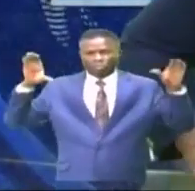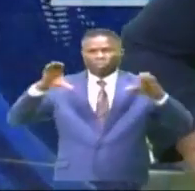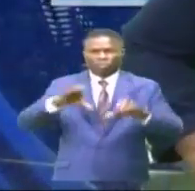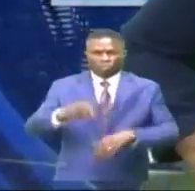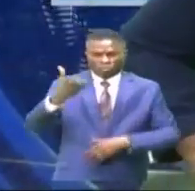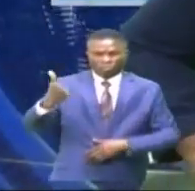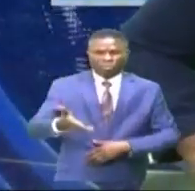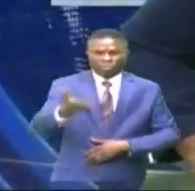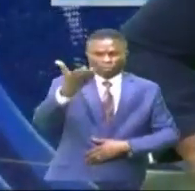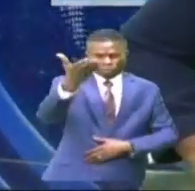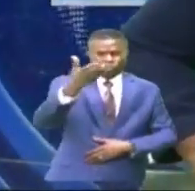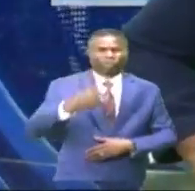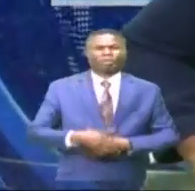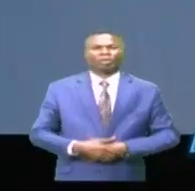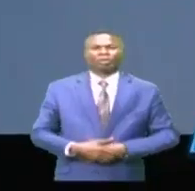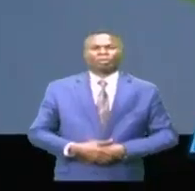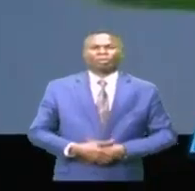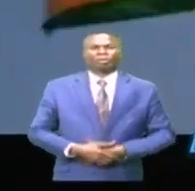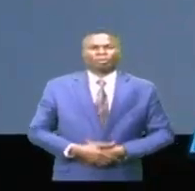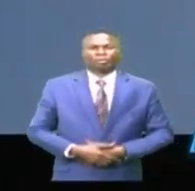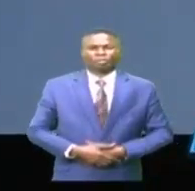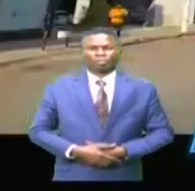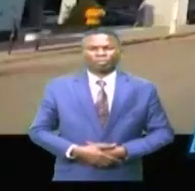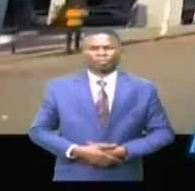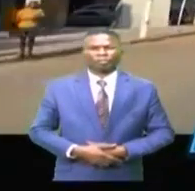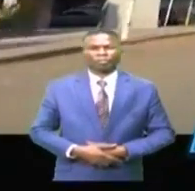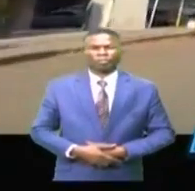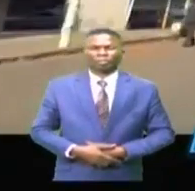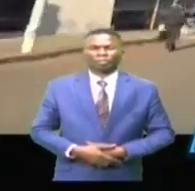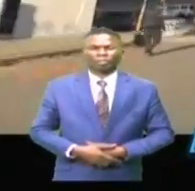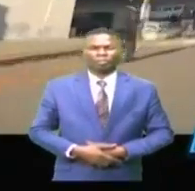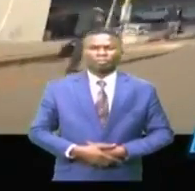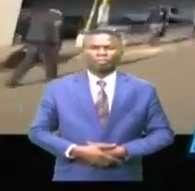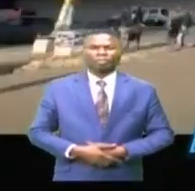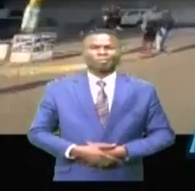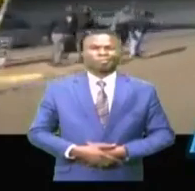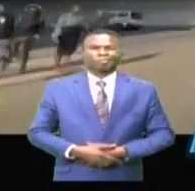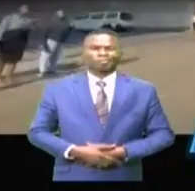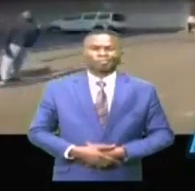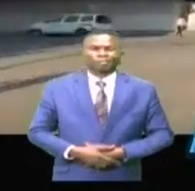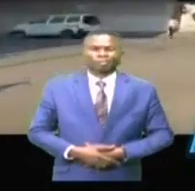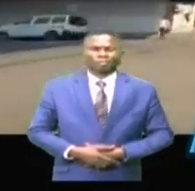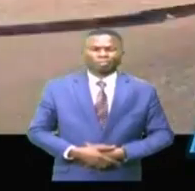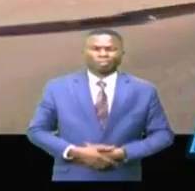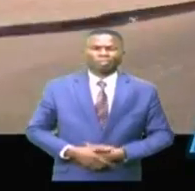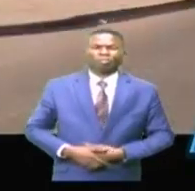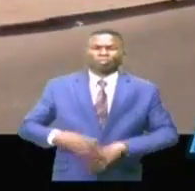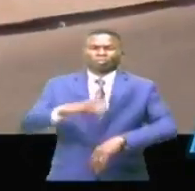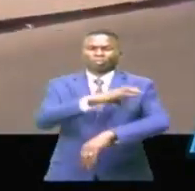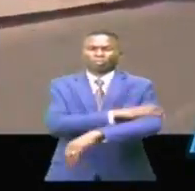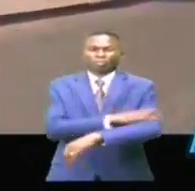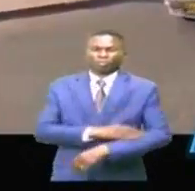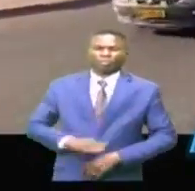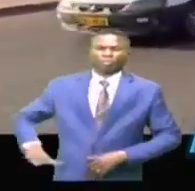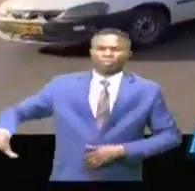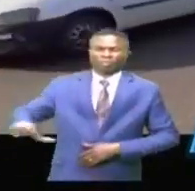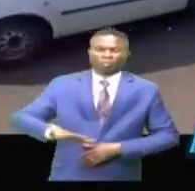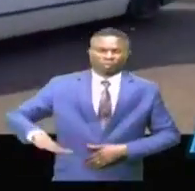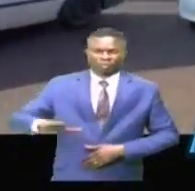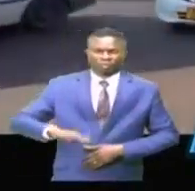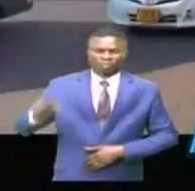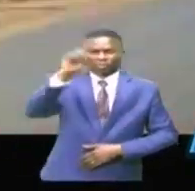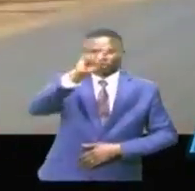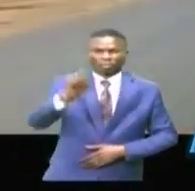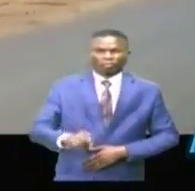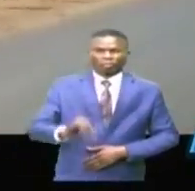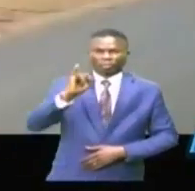cette cérémonie commentaire en images la vie s'est arrêtée net à Harari et ses environs dès les premières heures de